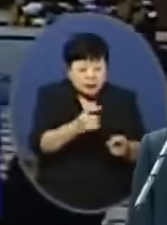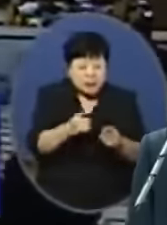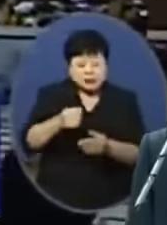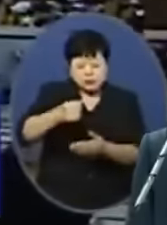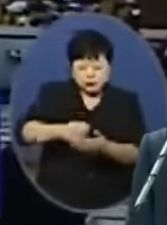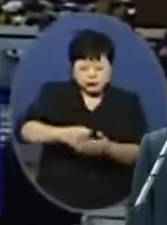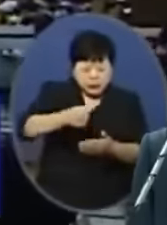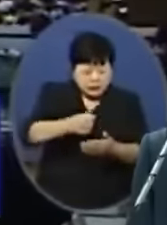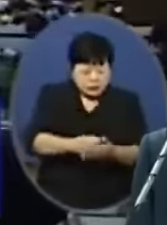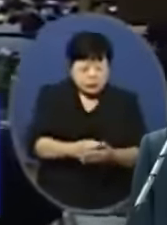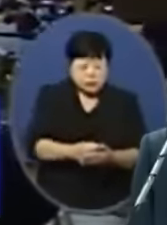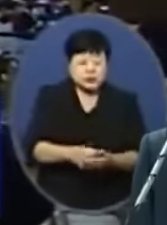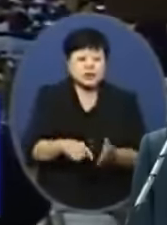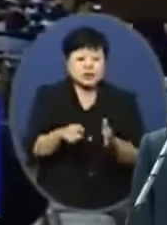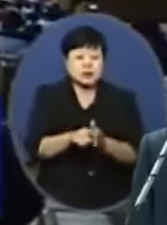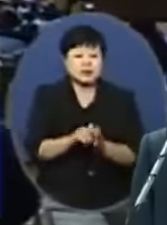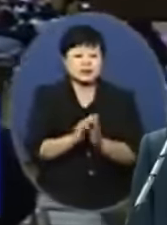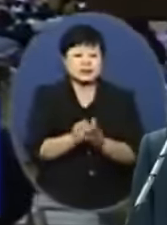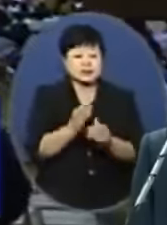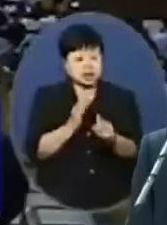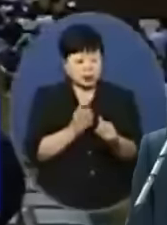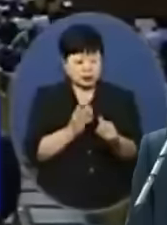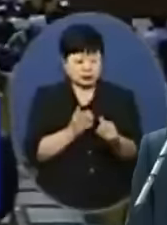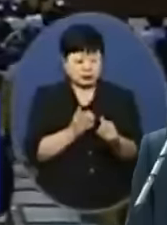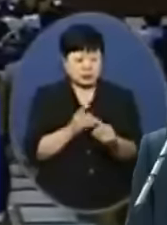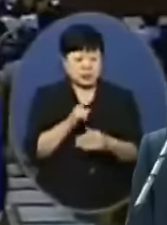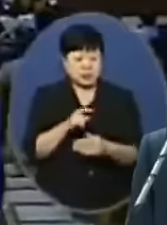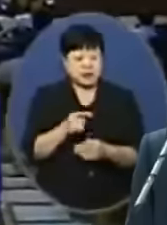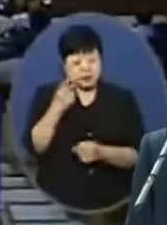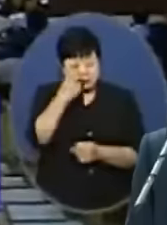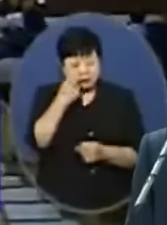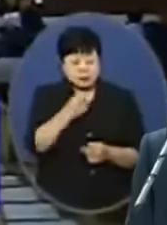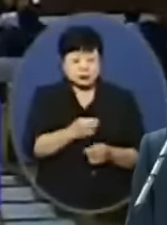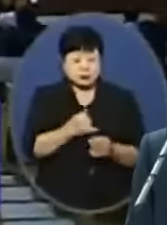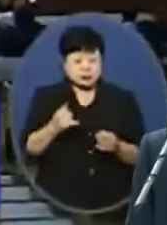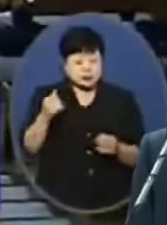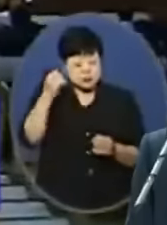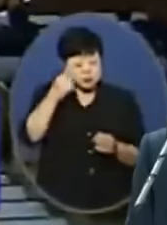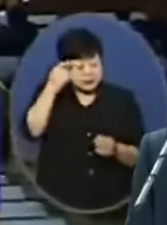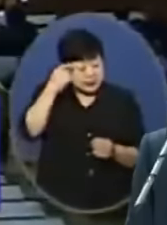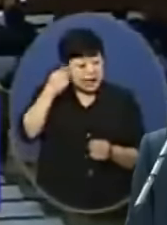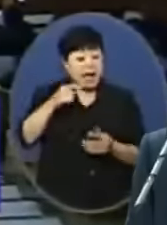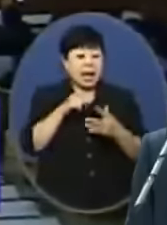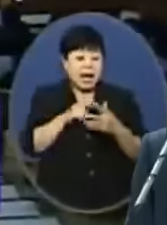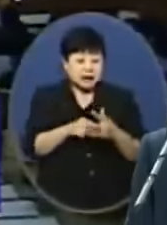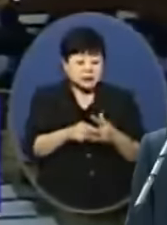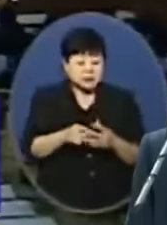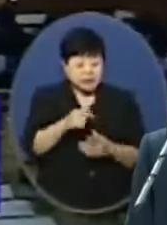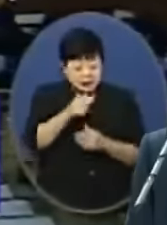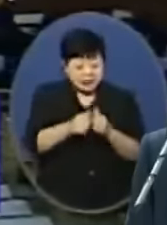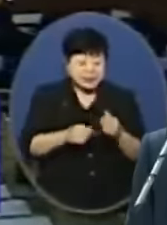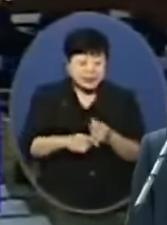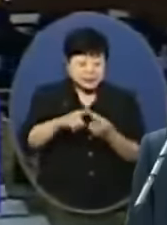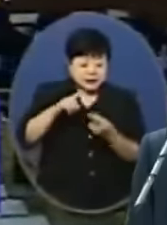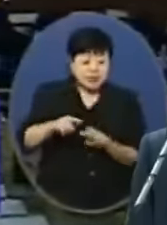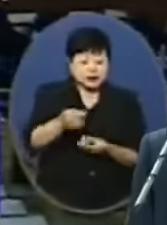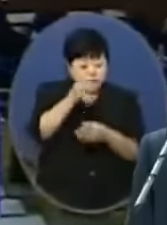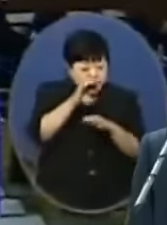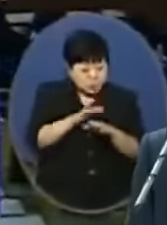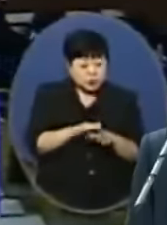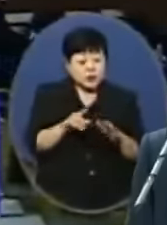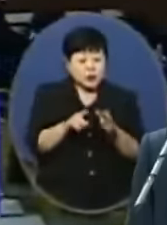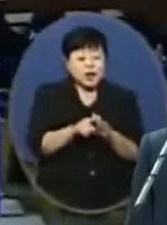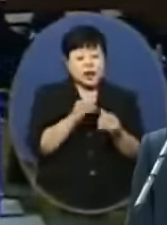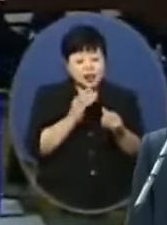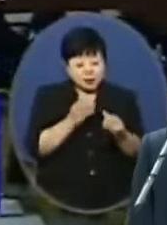말할 수 없는 탄식으로 우리를 위하여 친히 간구하시느니라. 마음을 살피시는 이가 성령의 생각을 하시나니 이는 성령이 하나님의 뜻대로 성도를